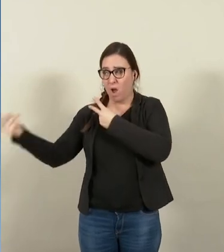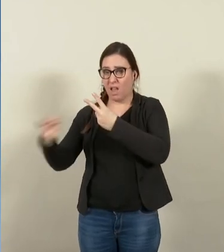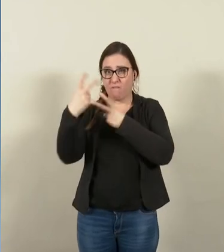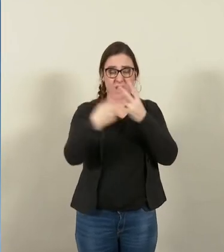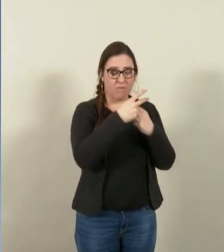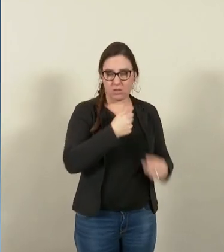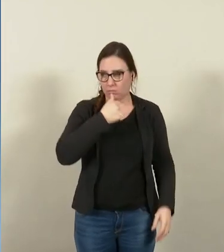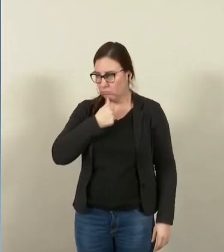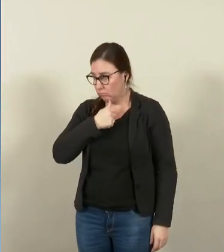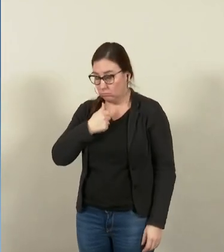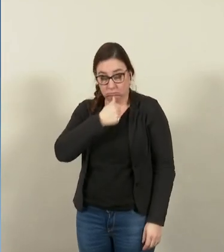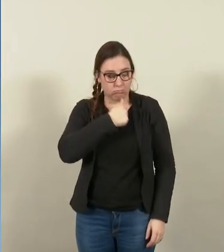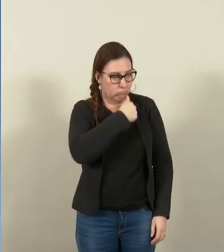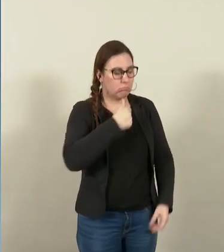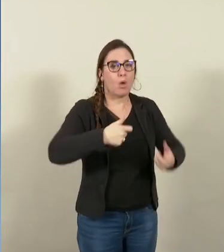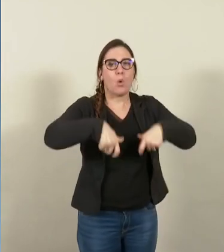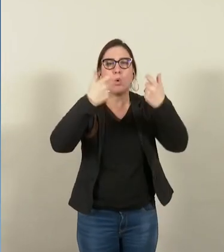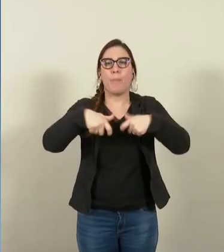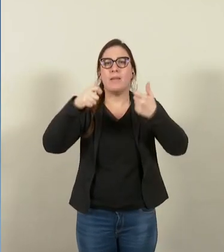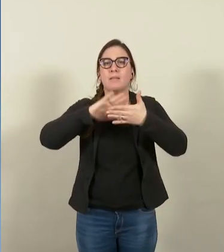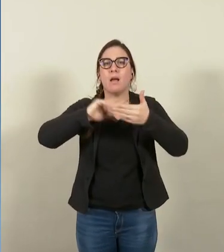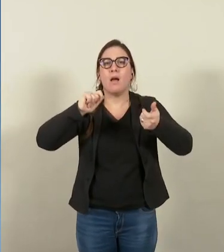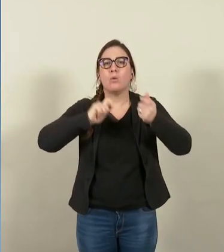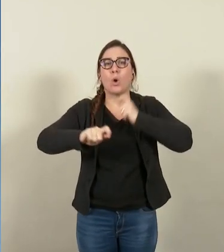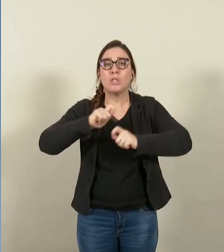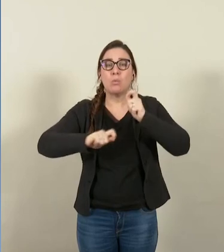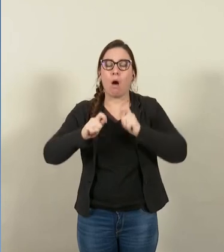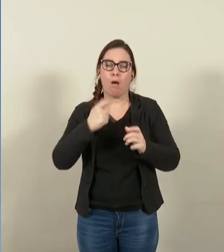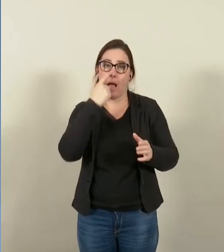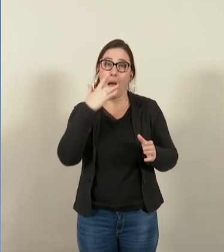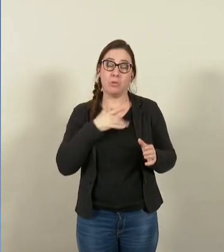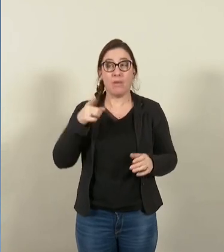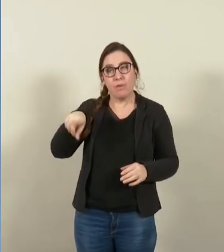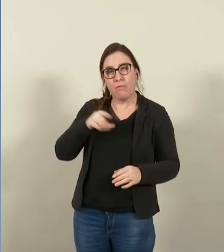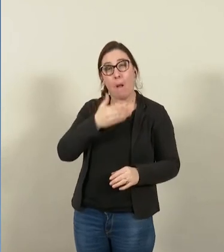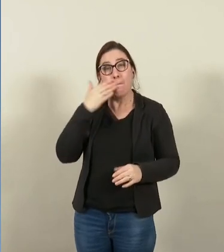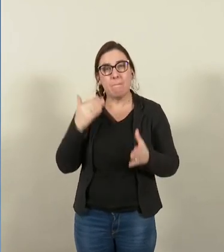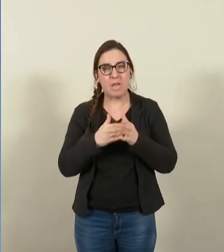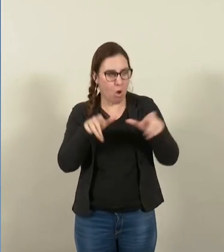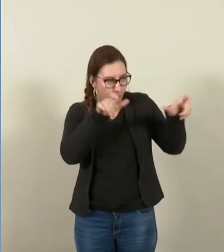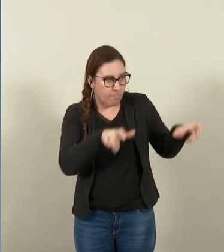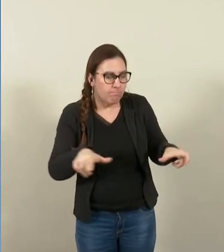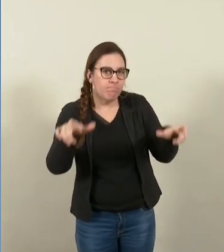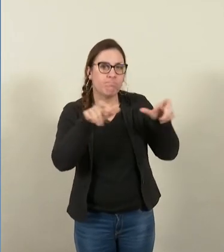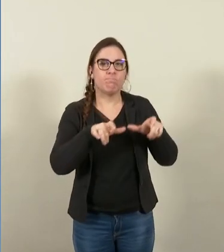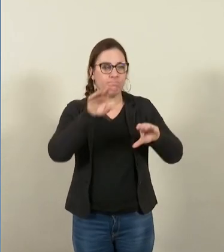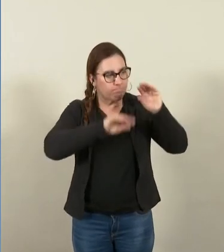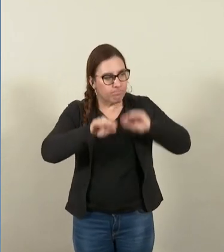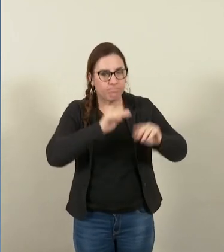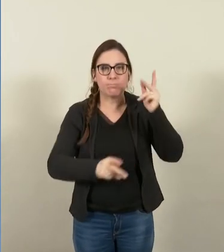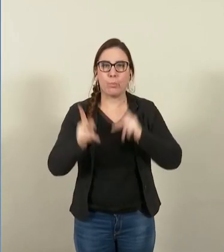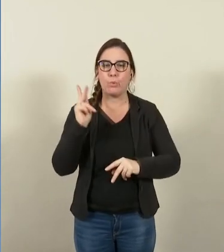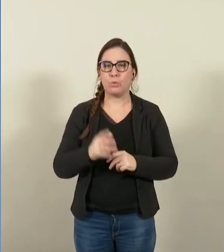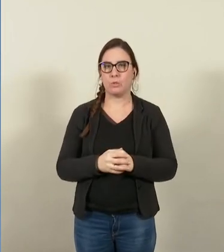et je pense que cet urbanisme transitoire aurait mérité mériterait de votre part une attention pour